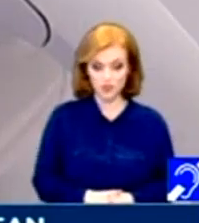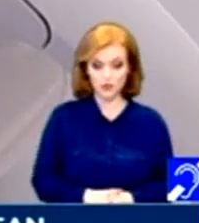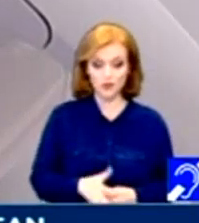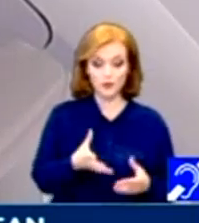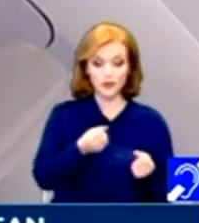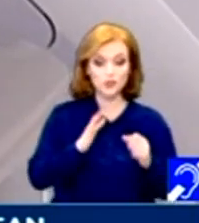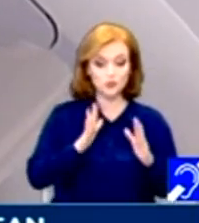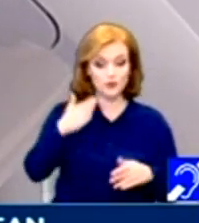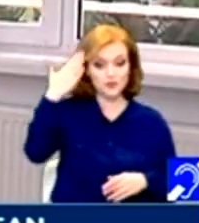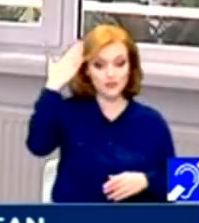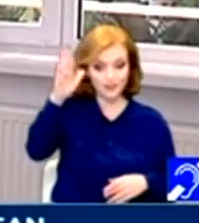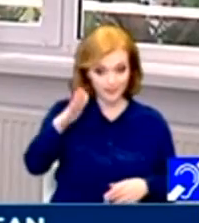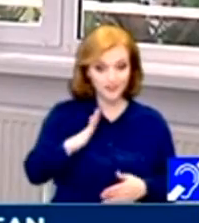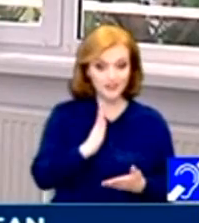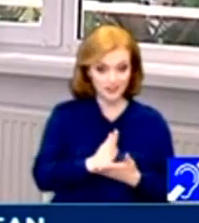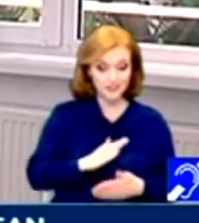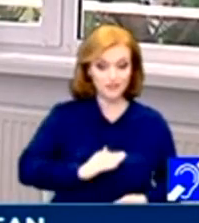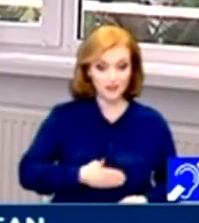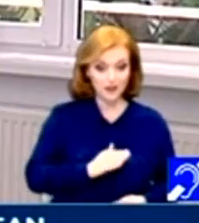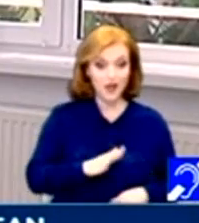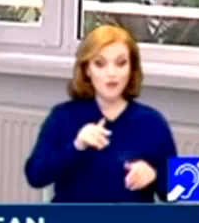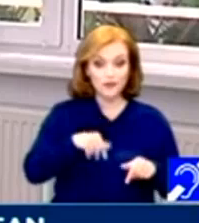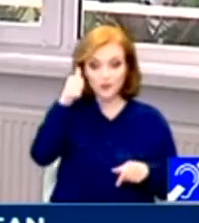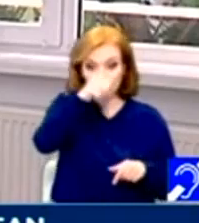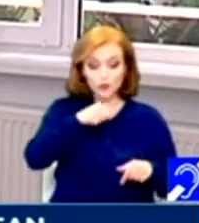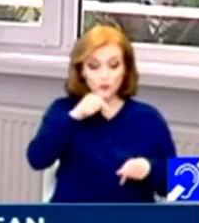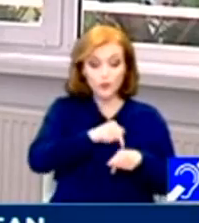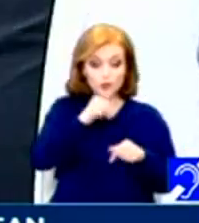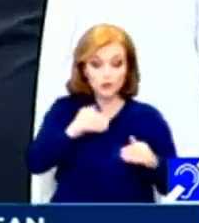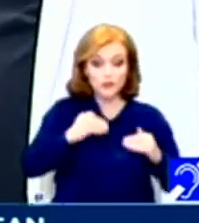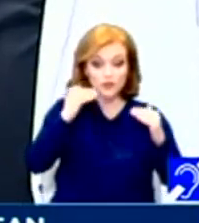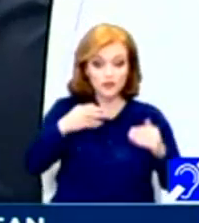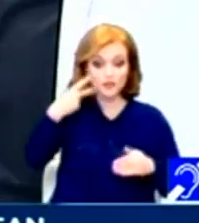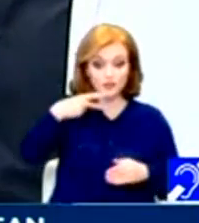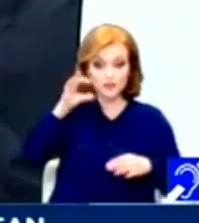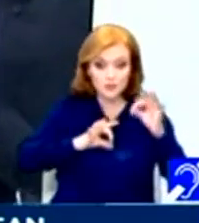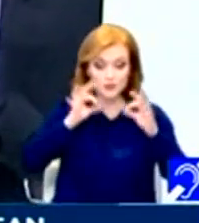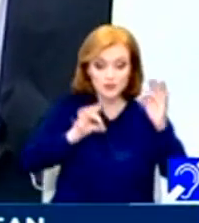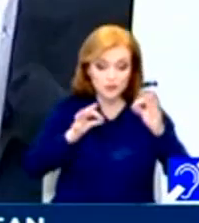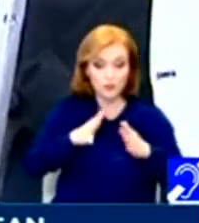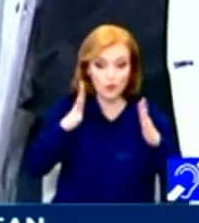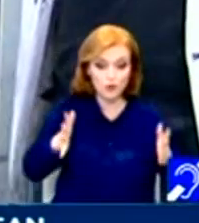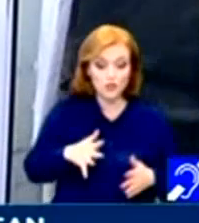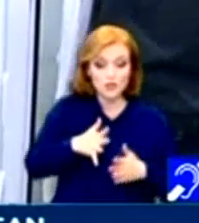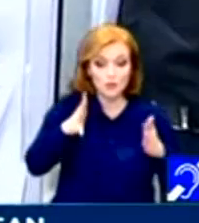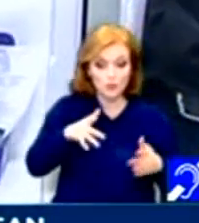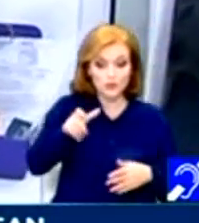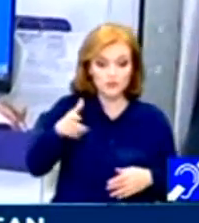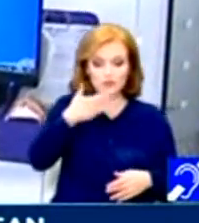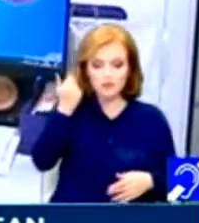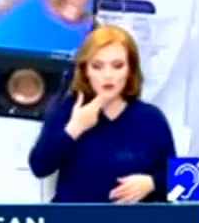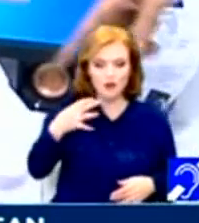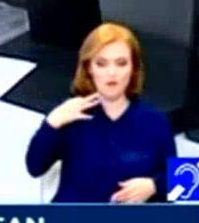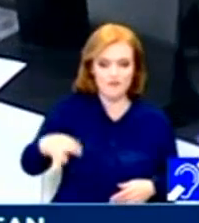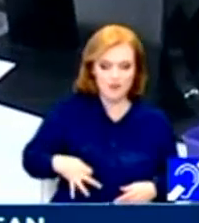doar pacienți străini, spune că doar în acest an a simțit o creștere cu 20% a numărului de clienți. Cei mai mulți pacienți sunt din